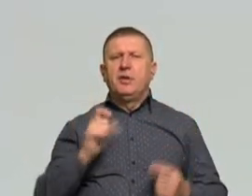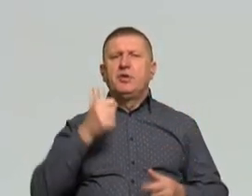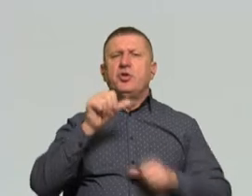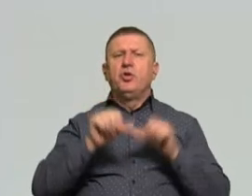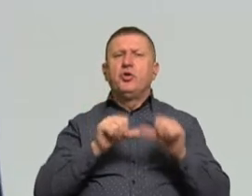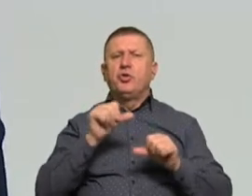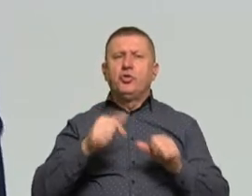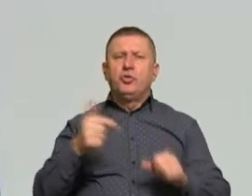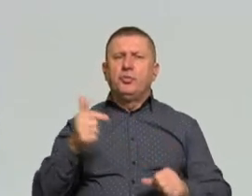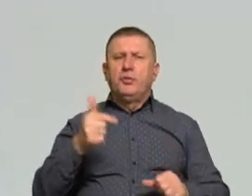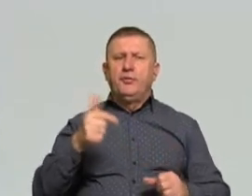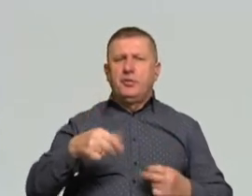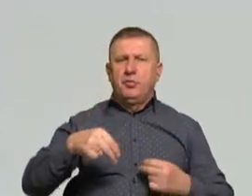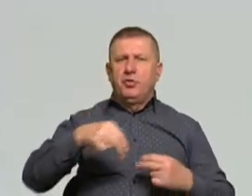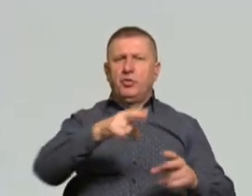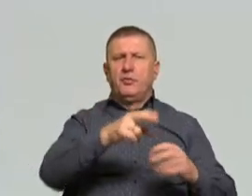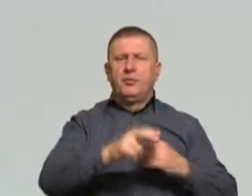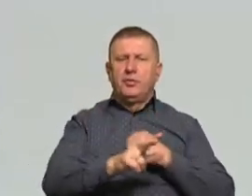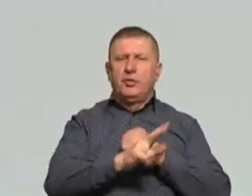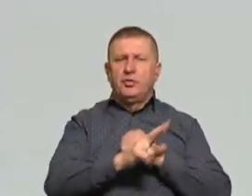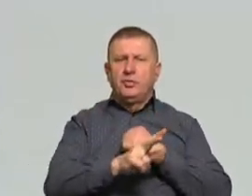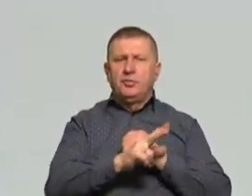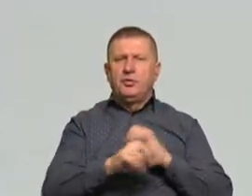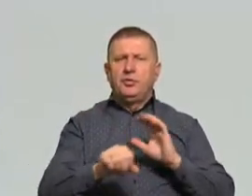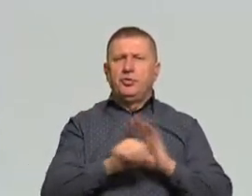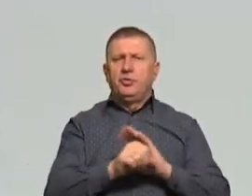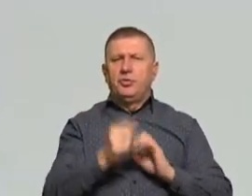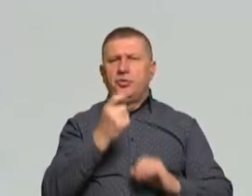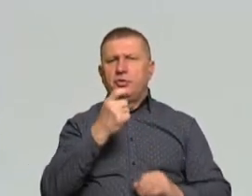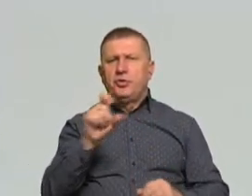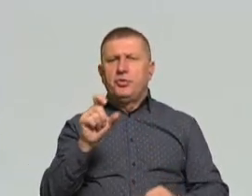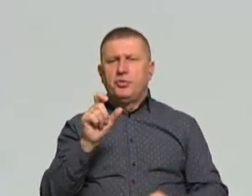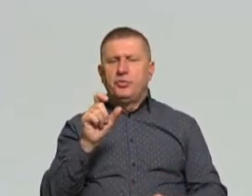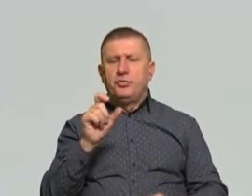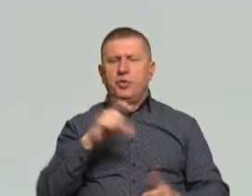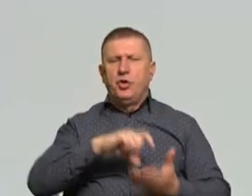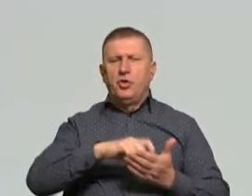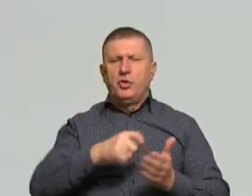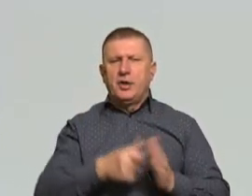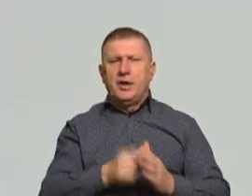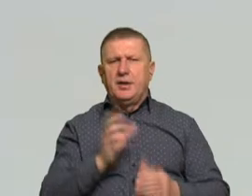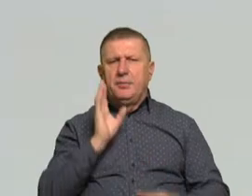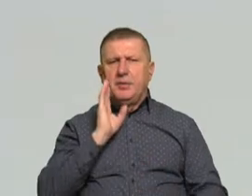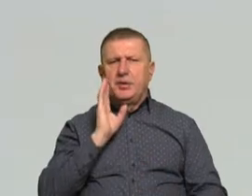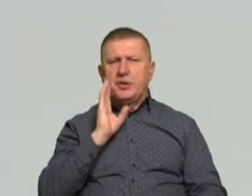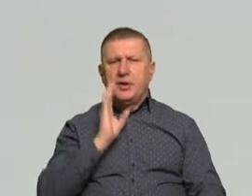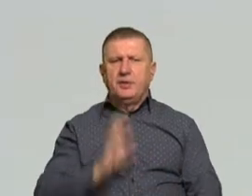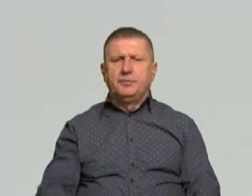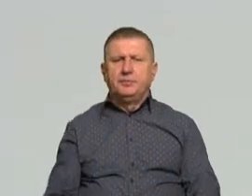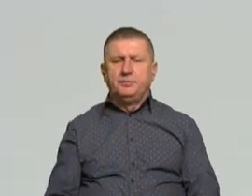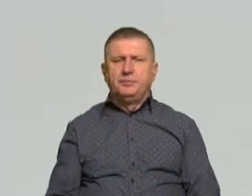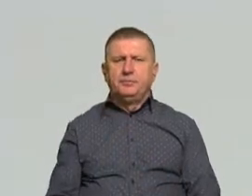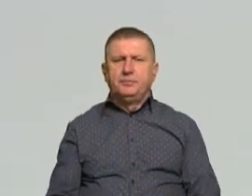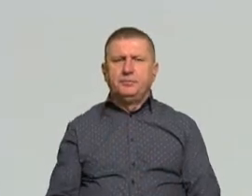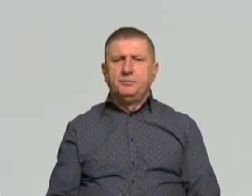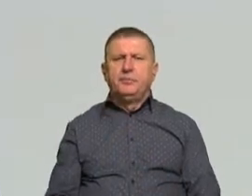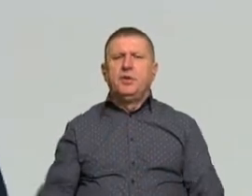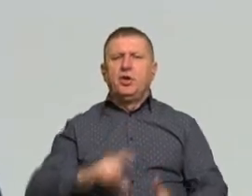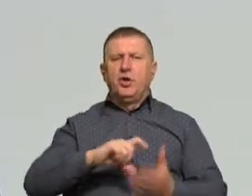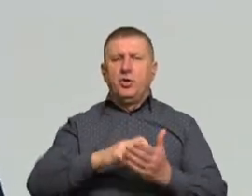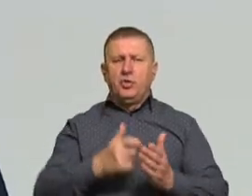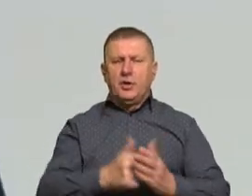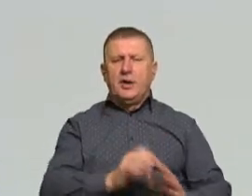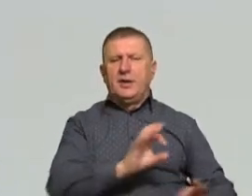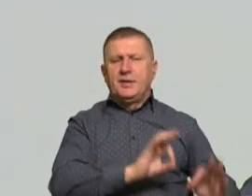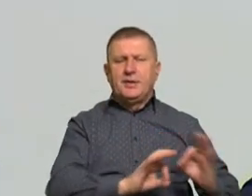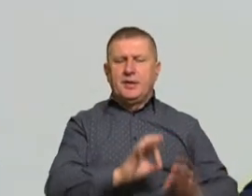powinno oddawać do użytku co najmniej 80 do 100 lokali komunalnych. I oczywiście lokal za remont to jest też bardzo dobry